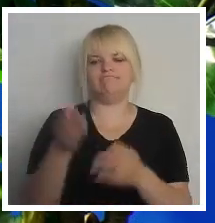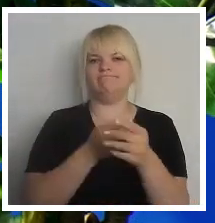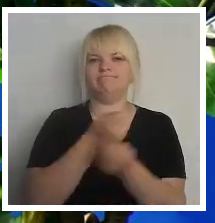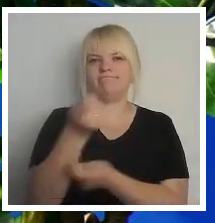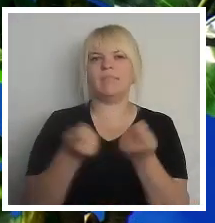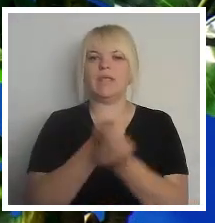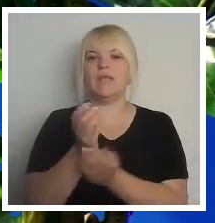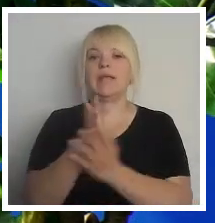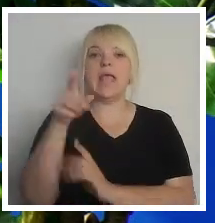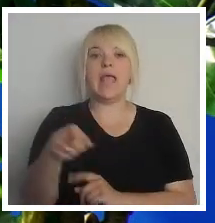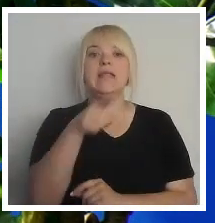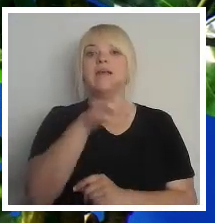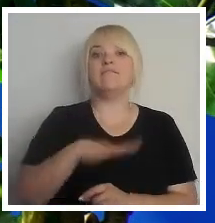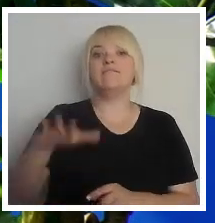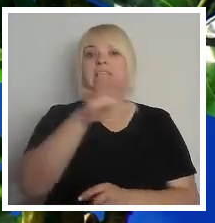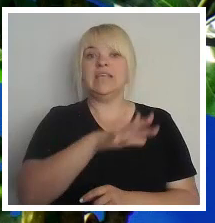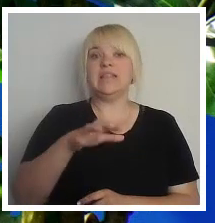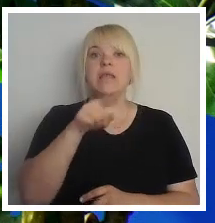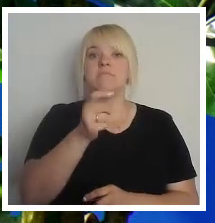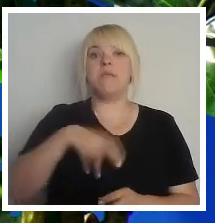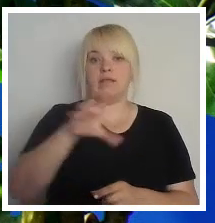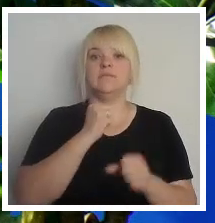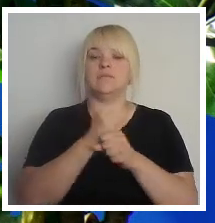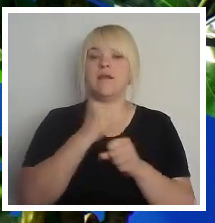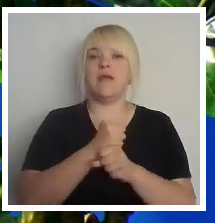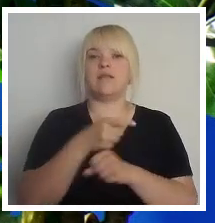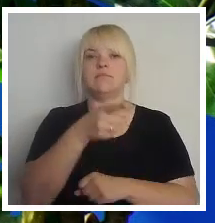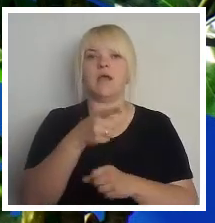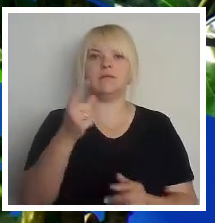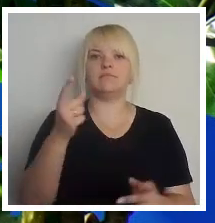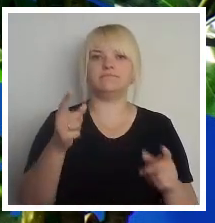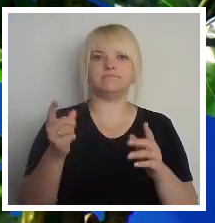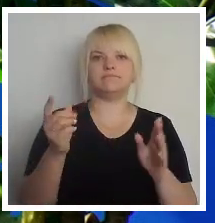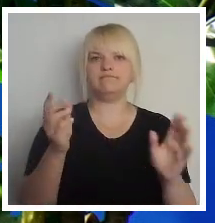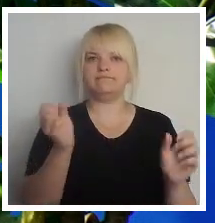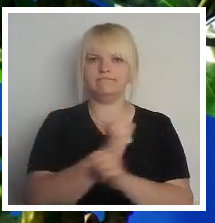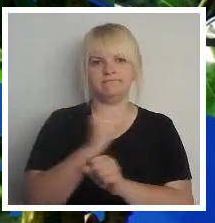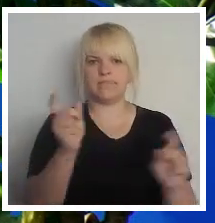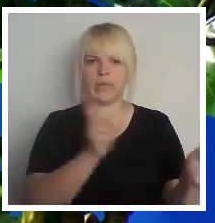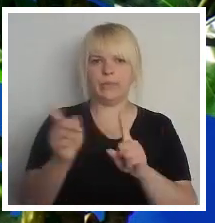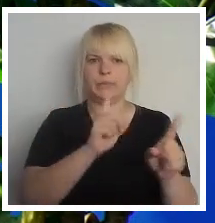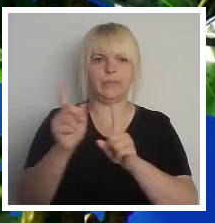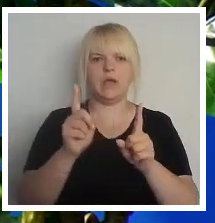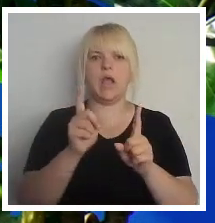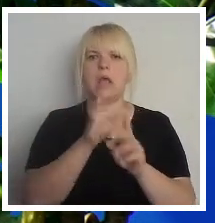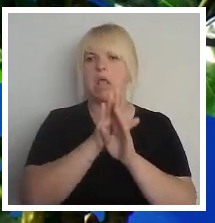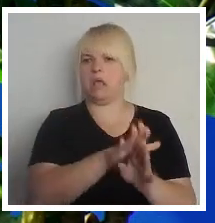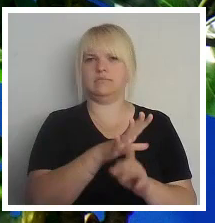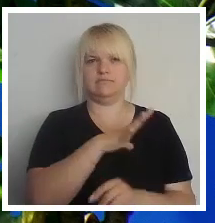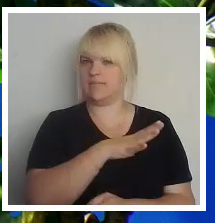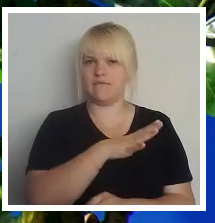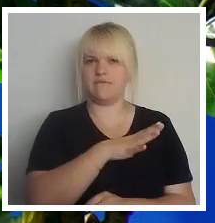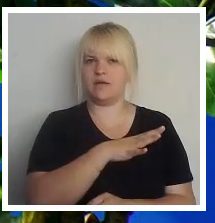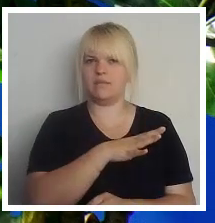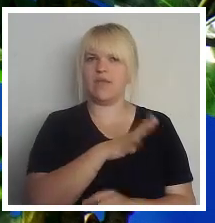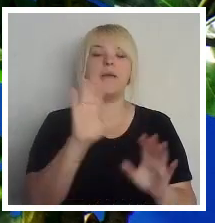vide, ar kurā mēs strādājam, tā ir dinamika, kuru mēs nevaram ignorēt. Proti, bet